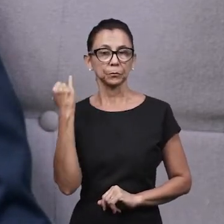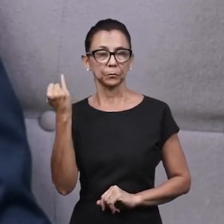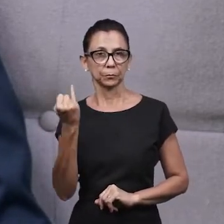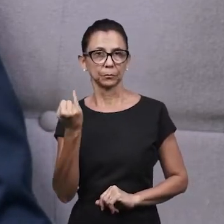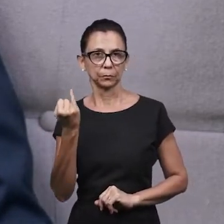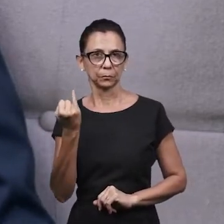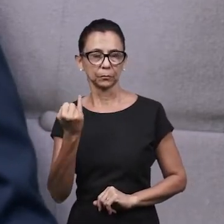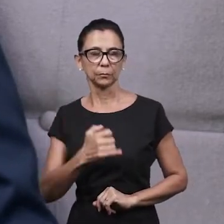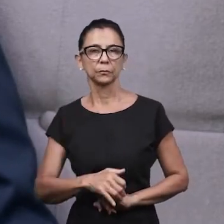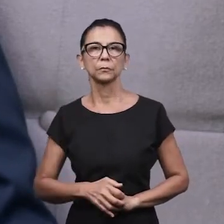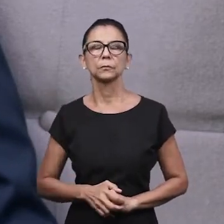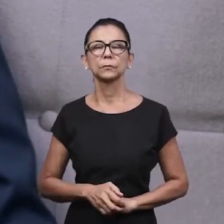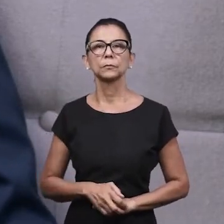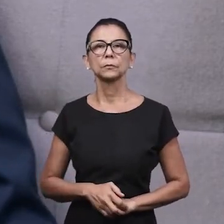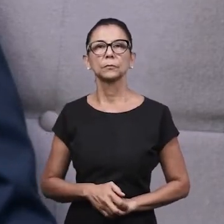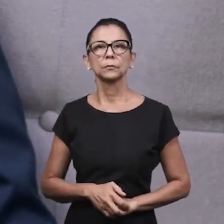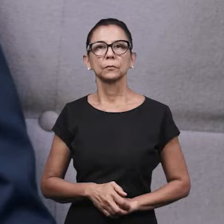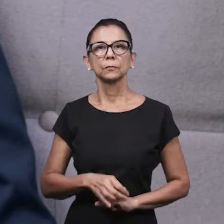troisième jour